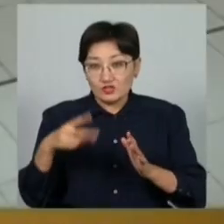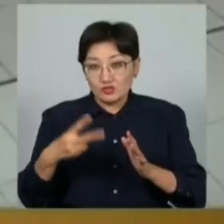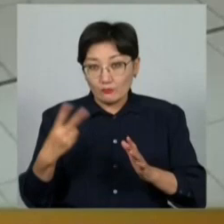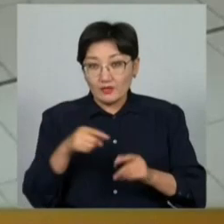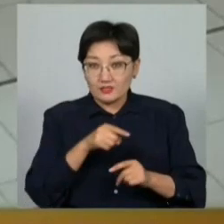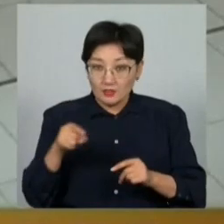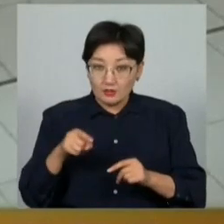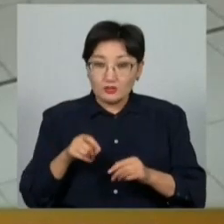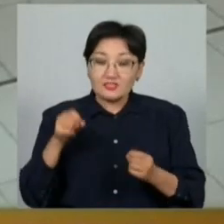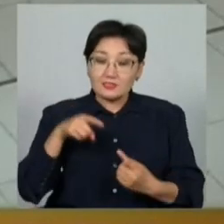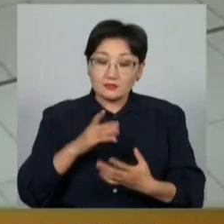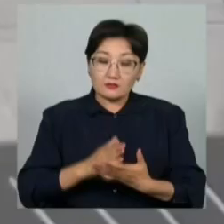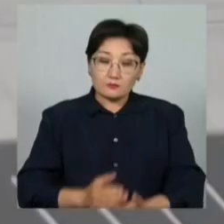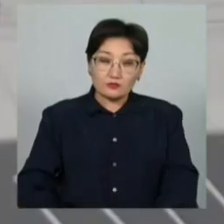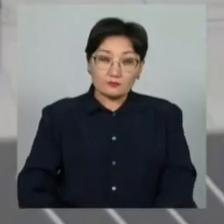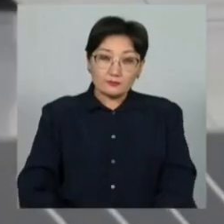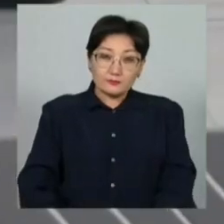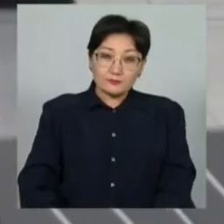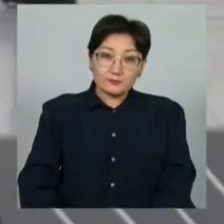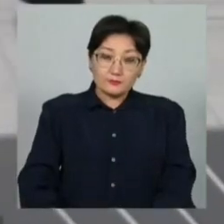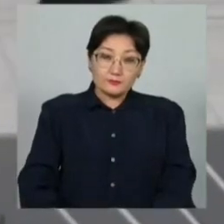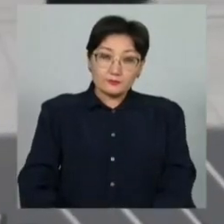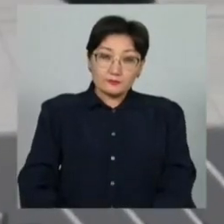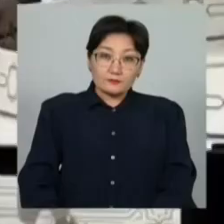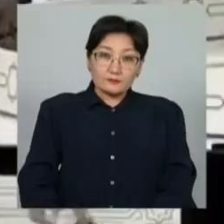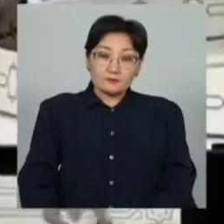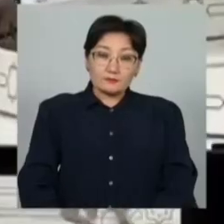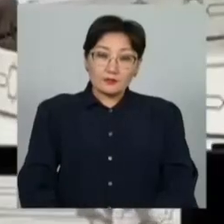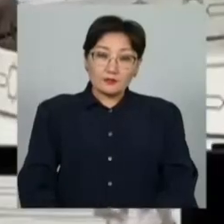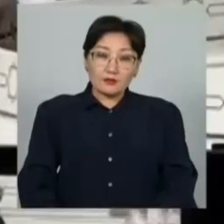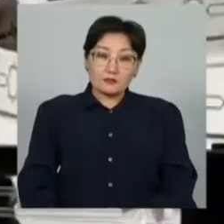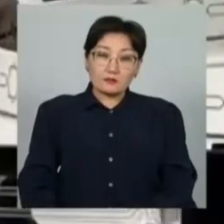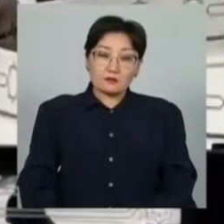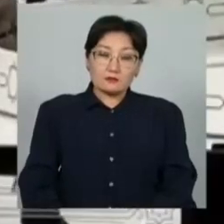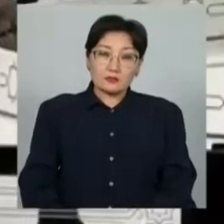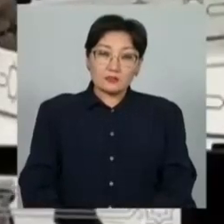22-сі аралығына сәйкес келеді. Лағат Арғын, Медет Саматұлы, Алматы телеарнасы.